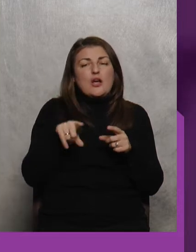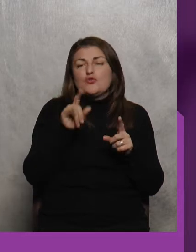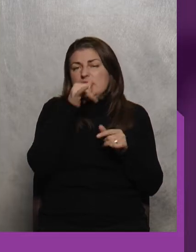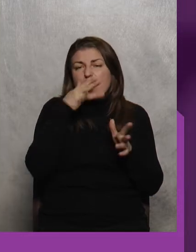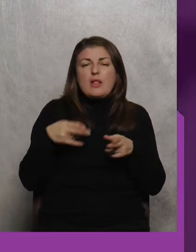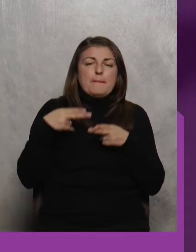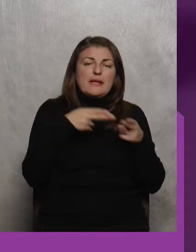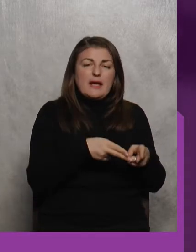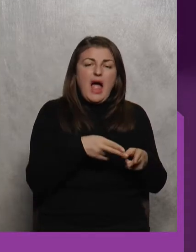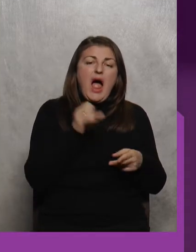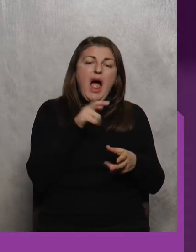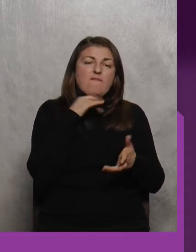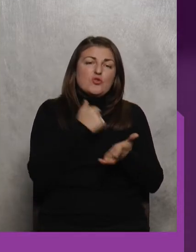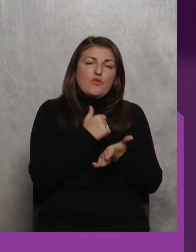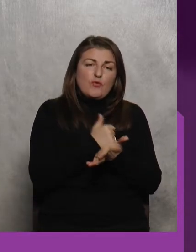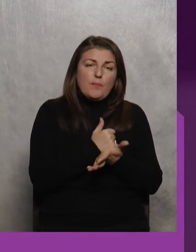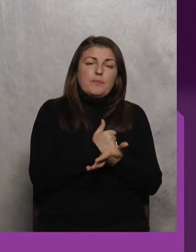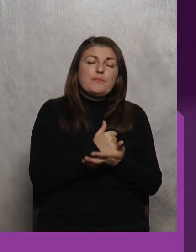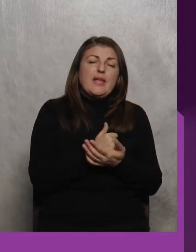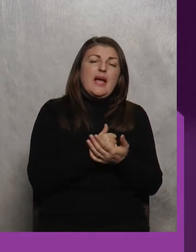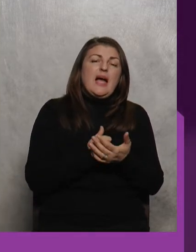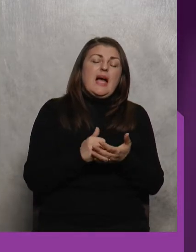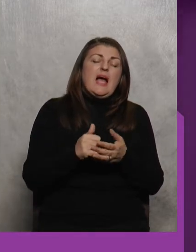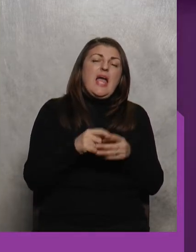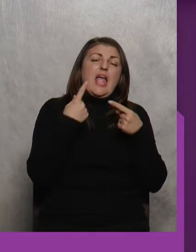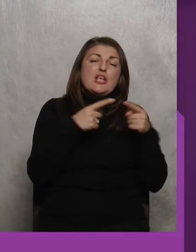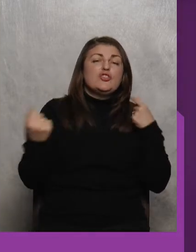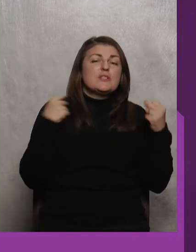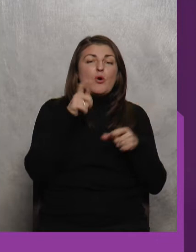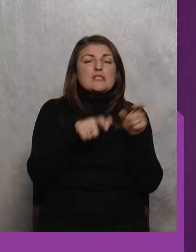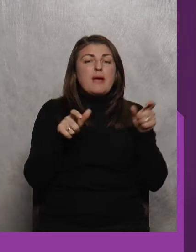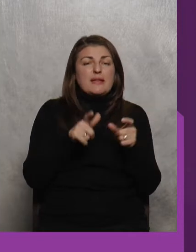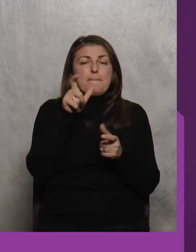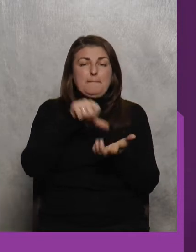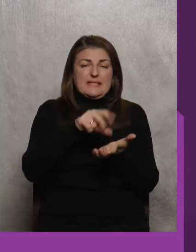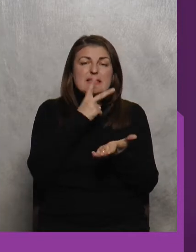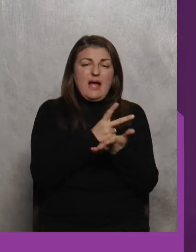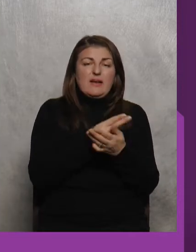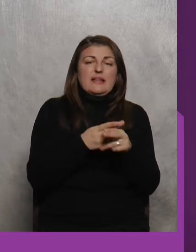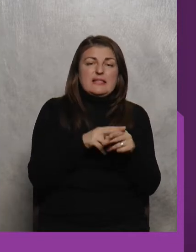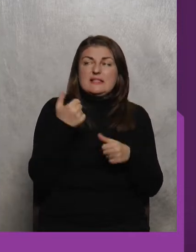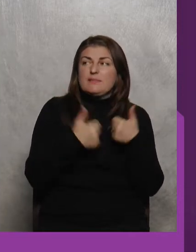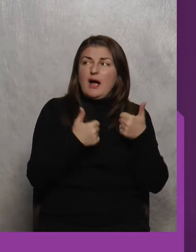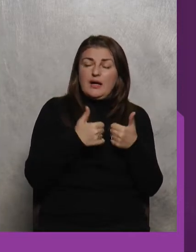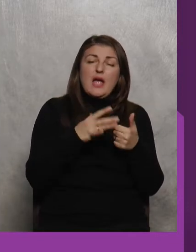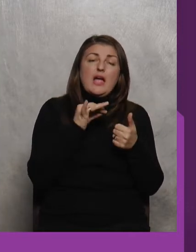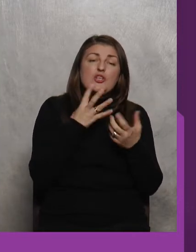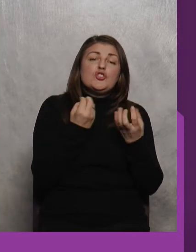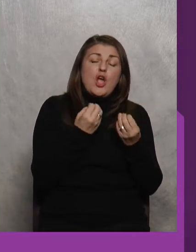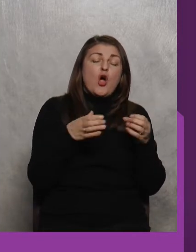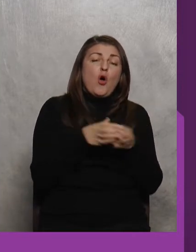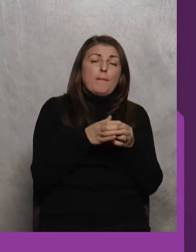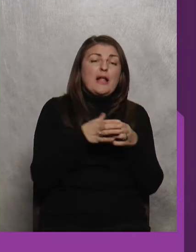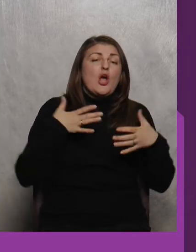змогла приїхати. А в основному інші спортсмени представлені на цих змаганнях. От. І ще